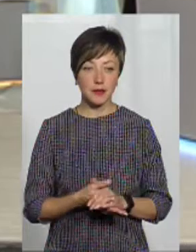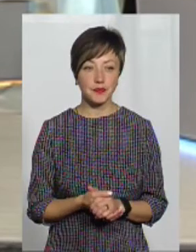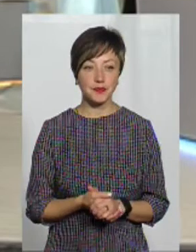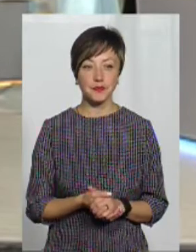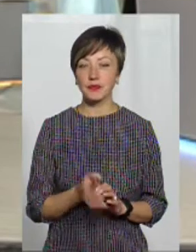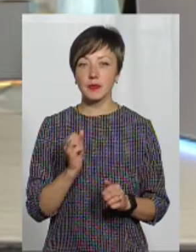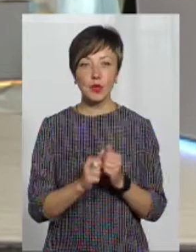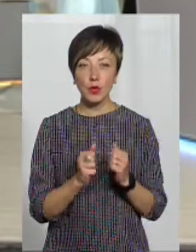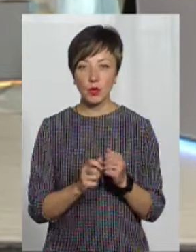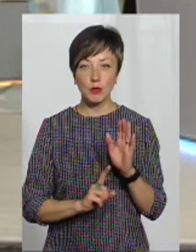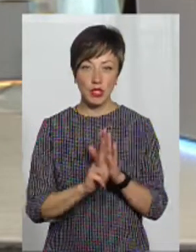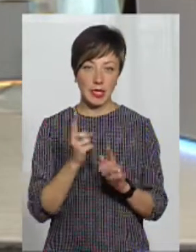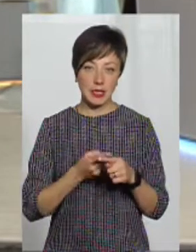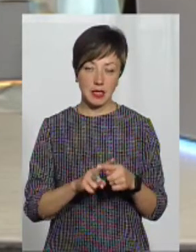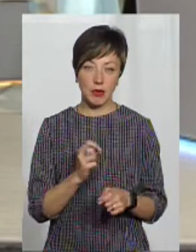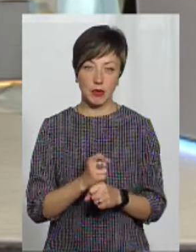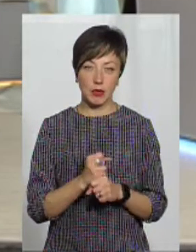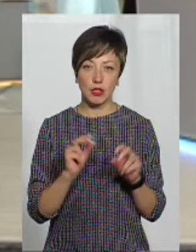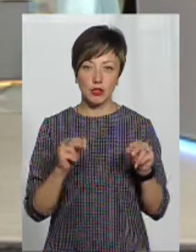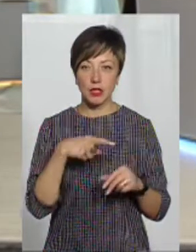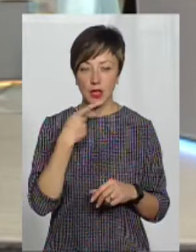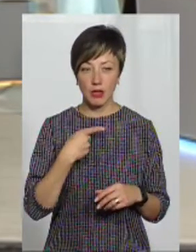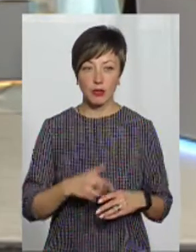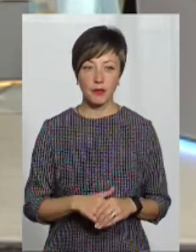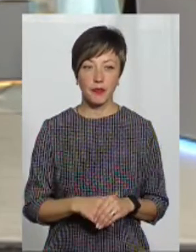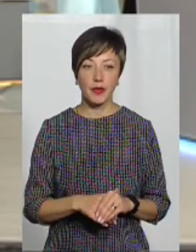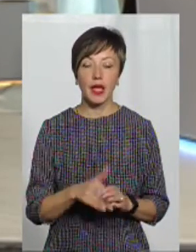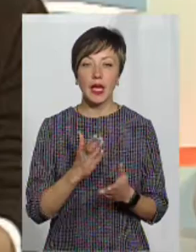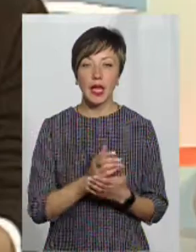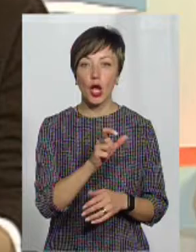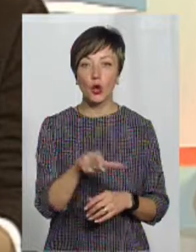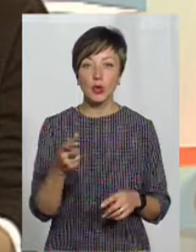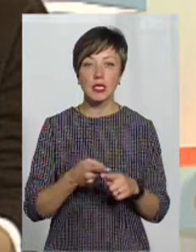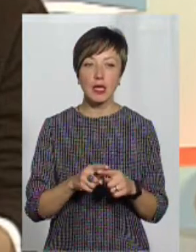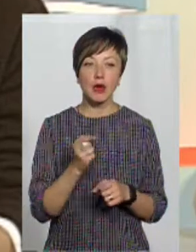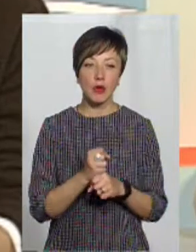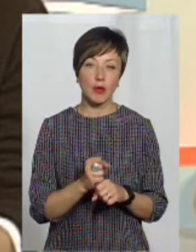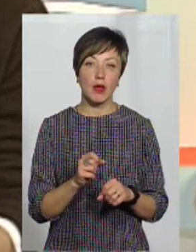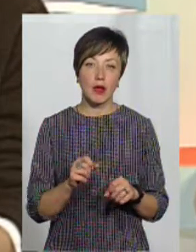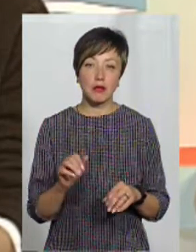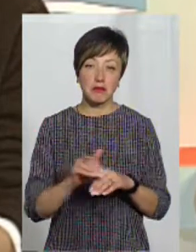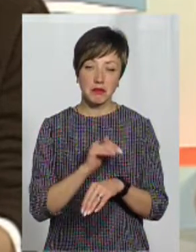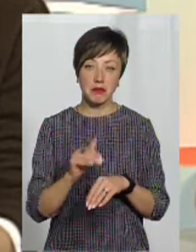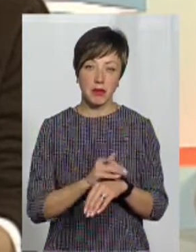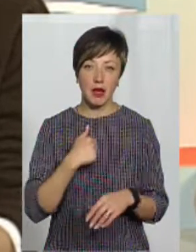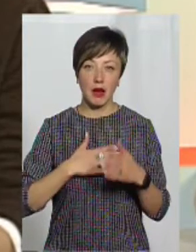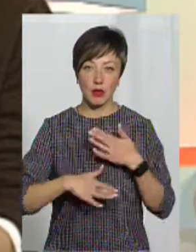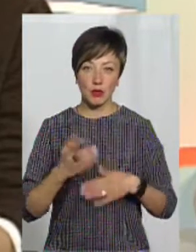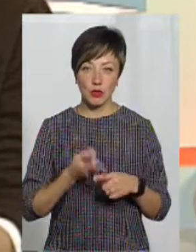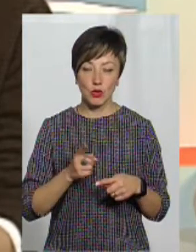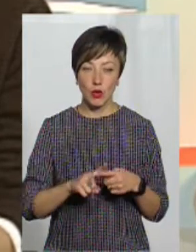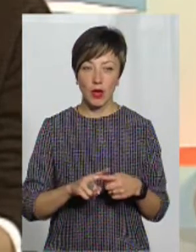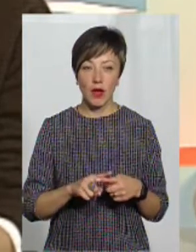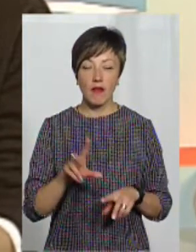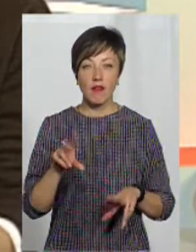суми. Ну, не кожен за це візьметься, чесно кажучи. Так що є такі люди, що це роблять, і це дуже круто, похвально. Я дуже радію за